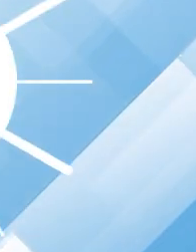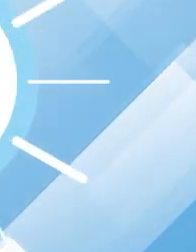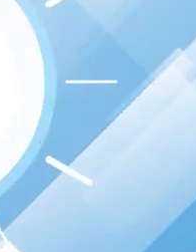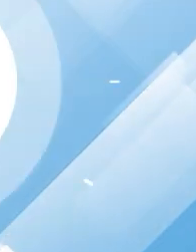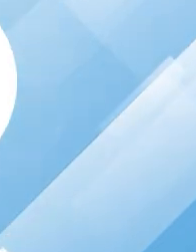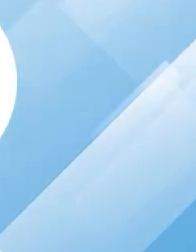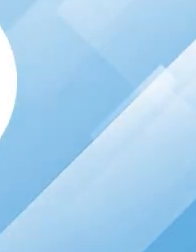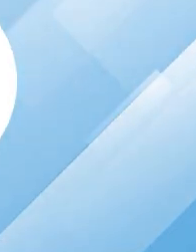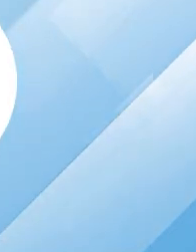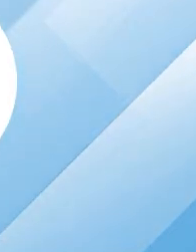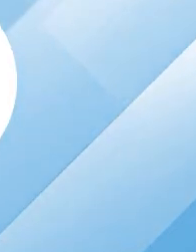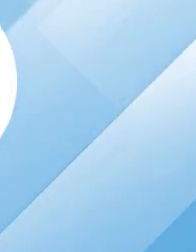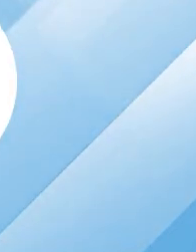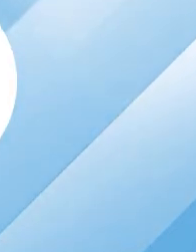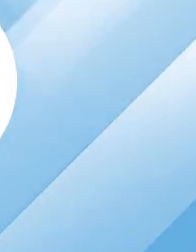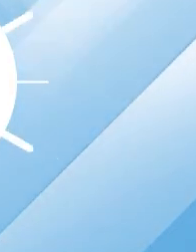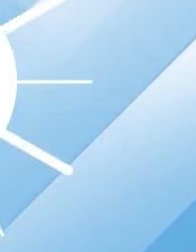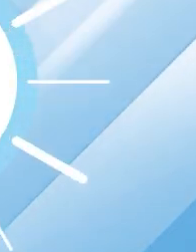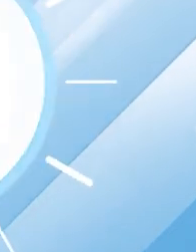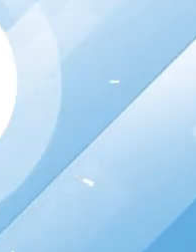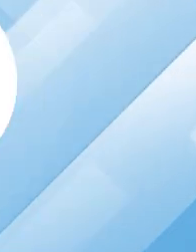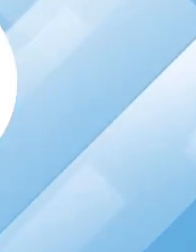있습니다 n